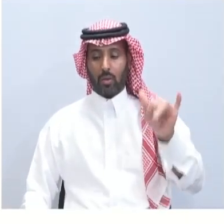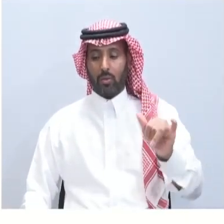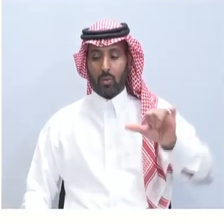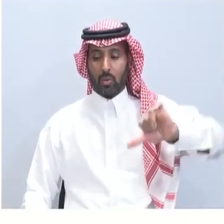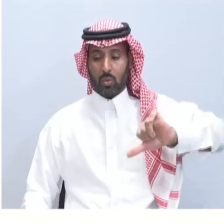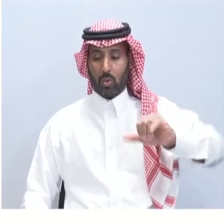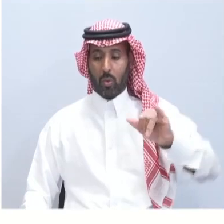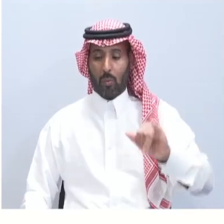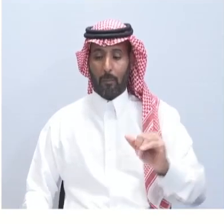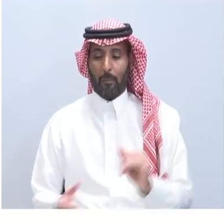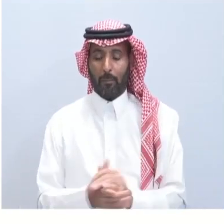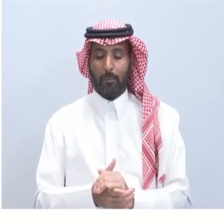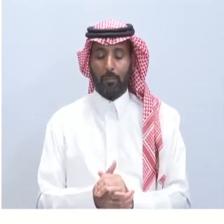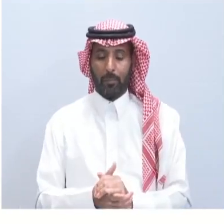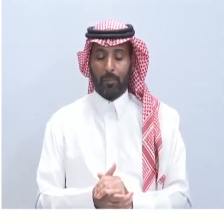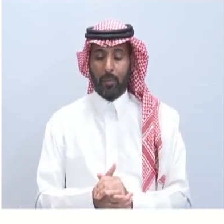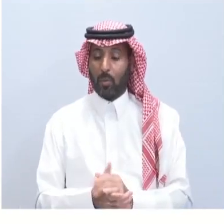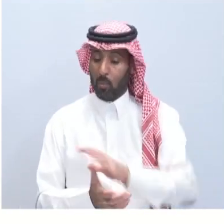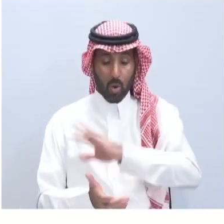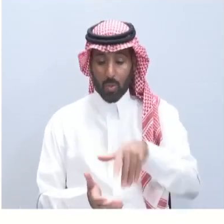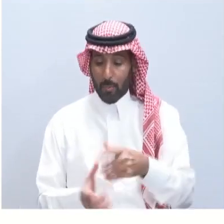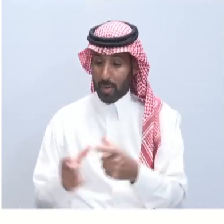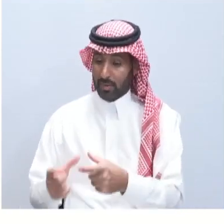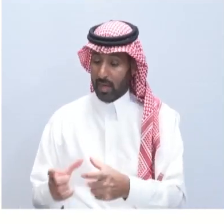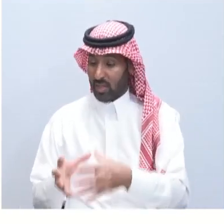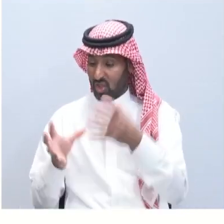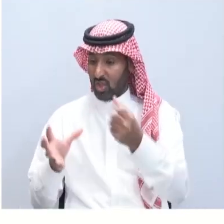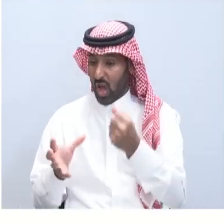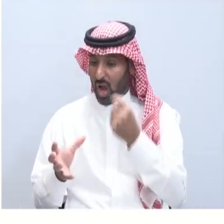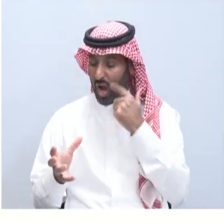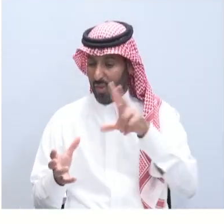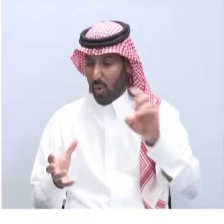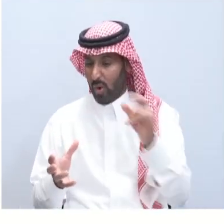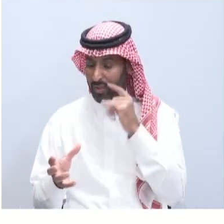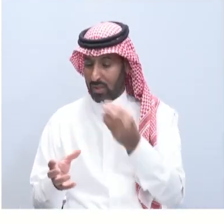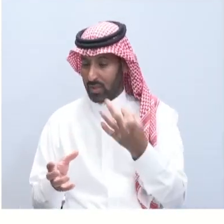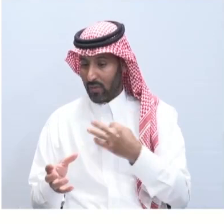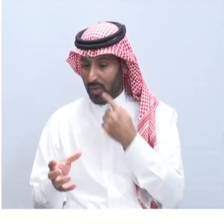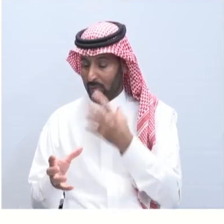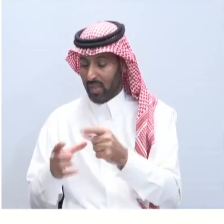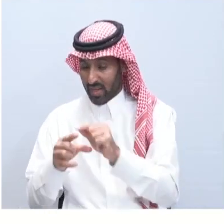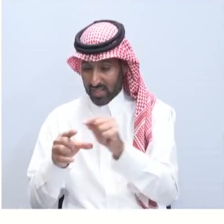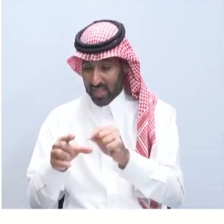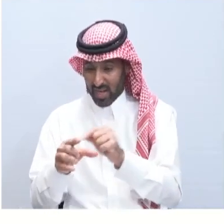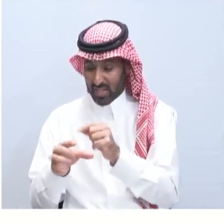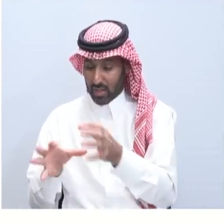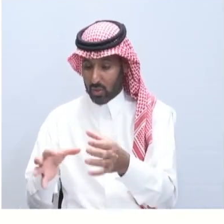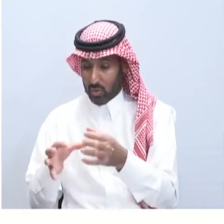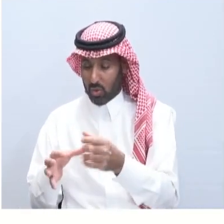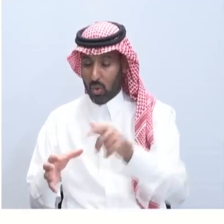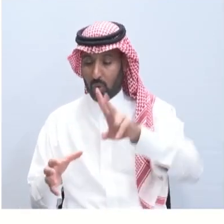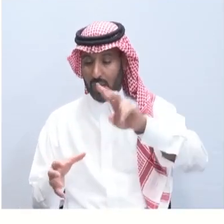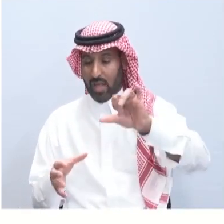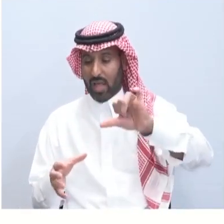معظم محطات او تستخدم معظم محطات الطاقه النوويه ذرات اليورانيوم الذي